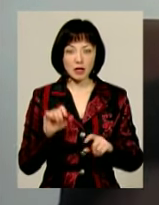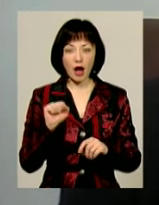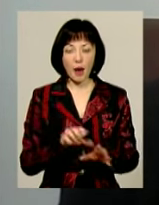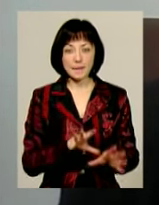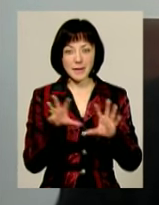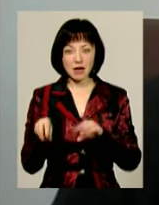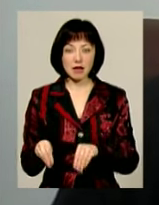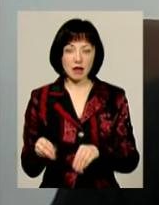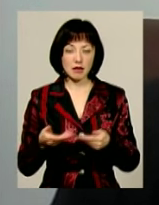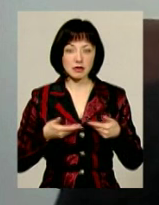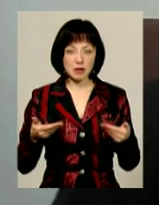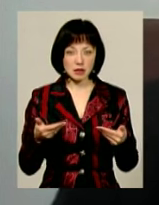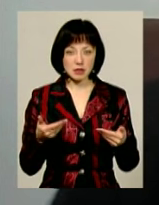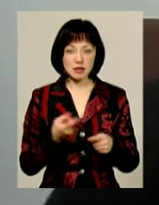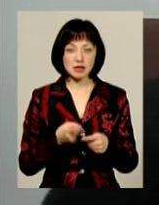переклала це для нас.